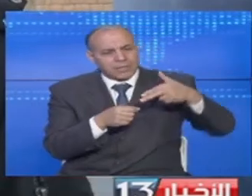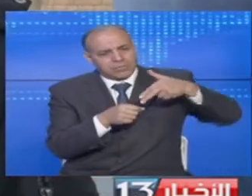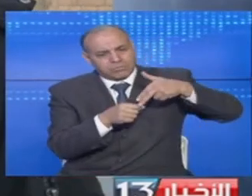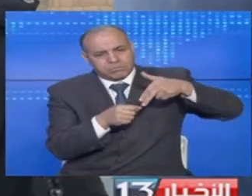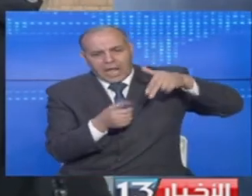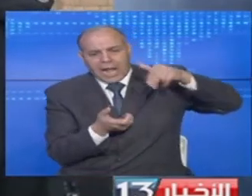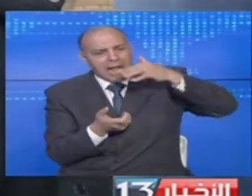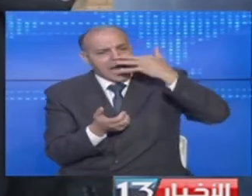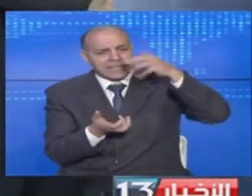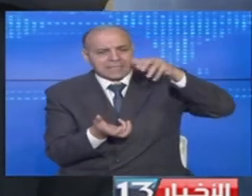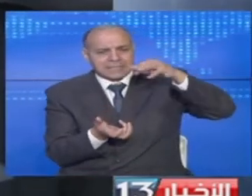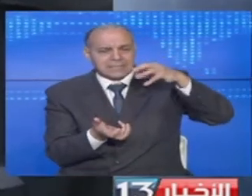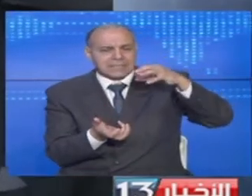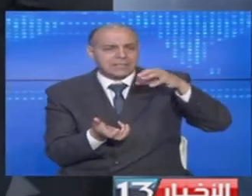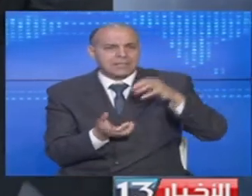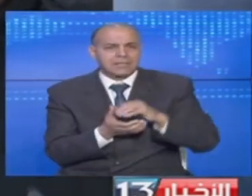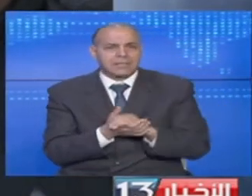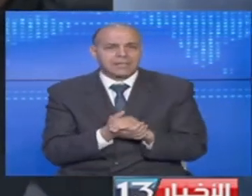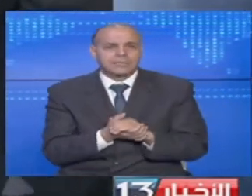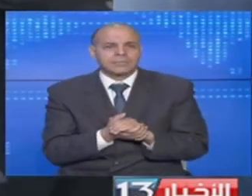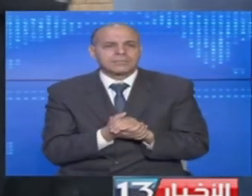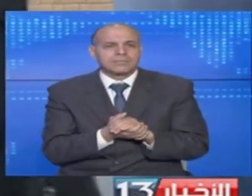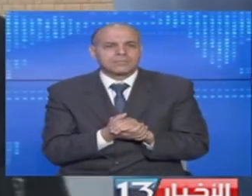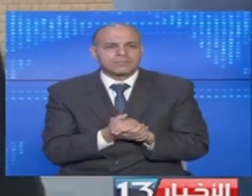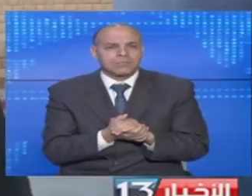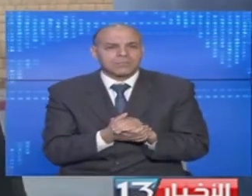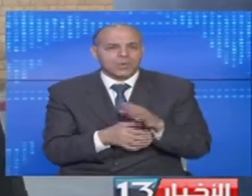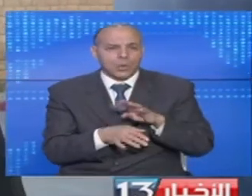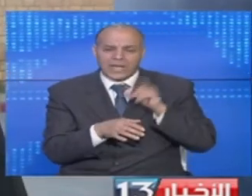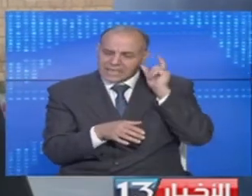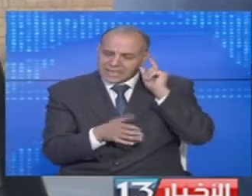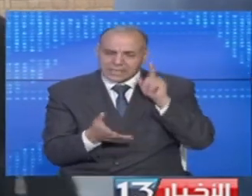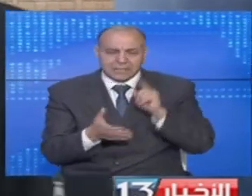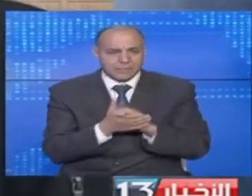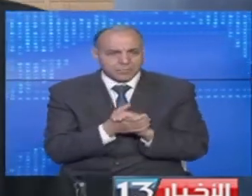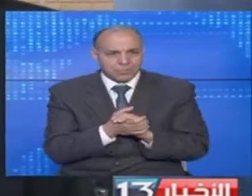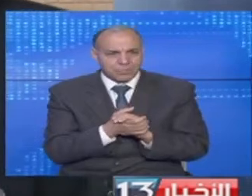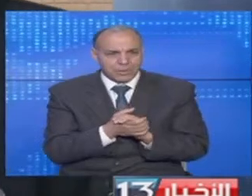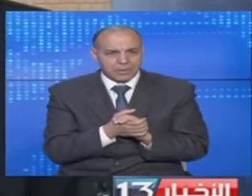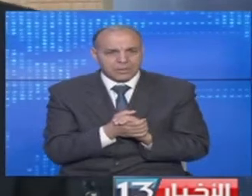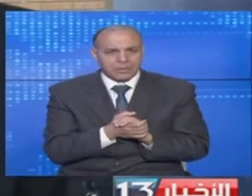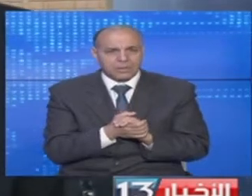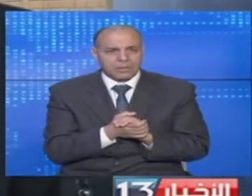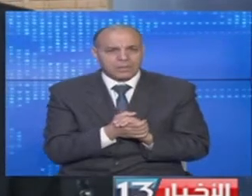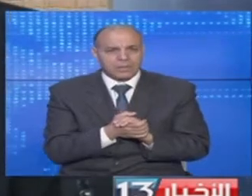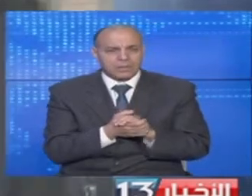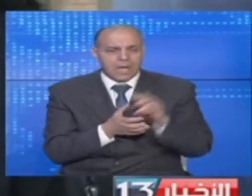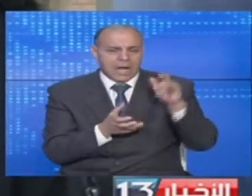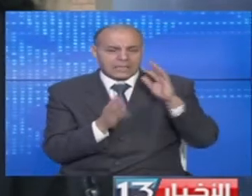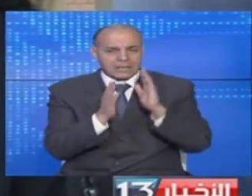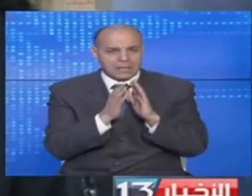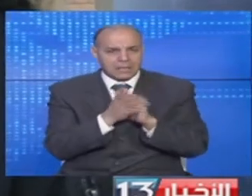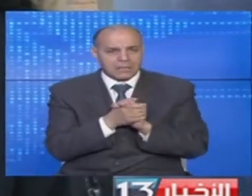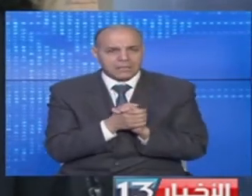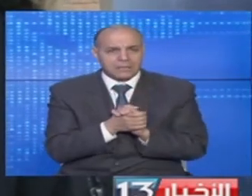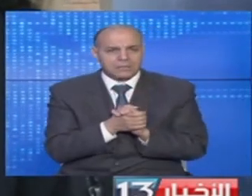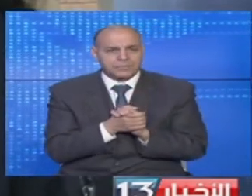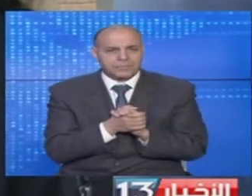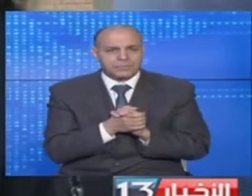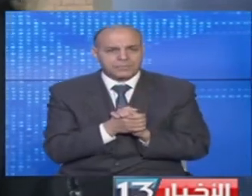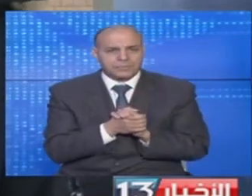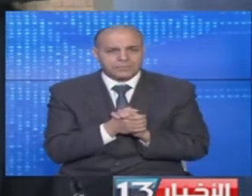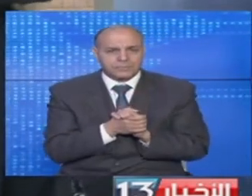يعني لتزويد ولاية القصرين بمادة الغاز المنزلي. مروا